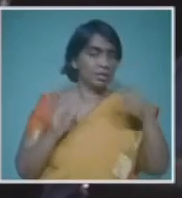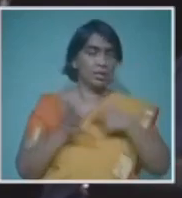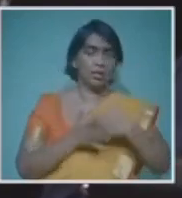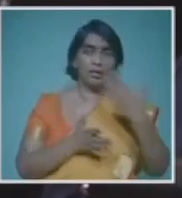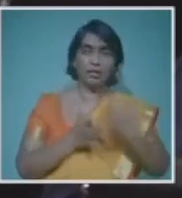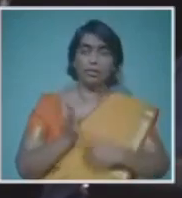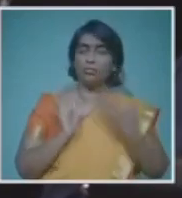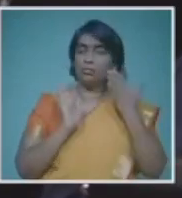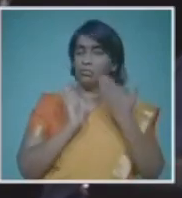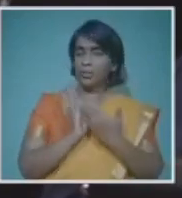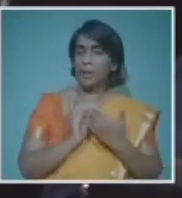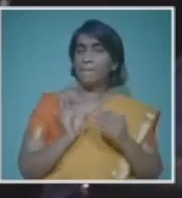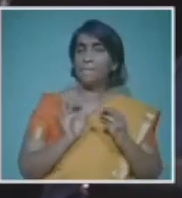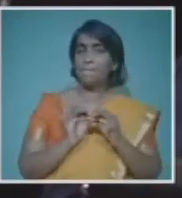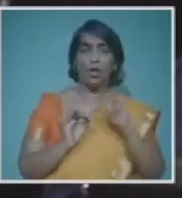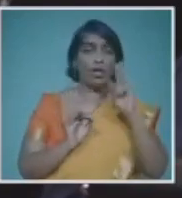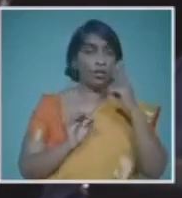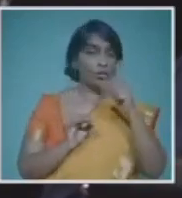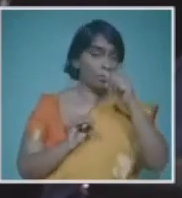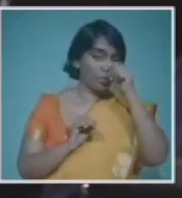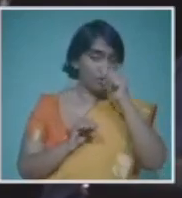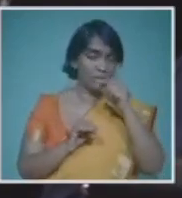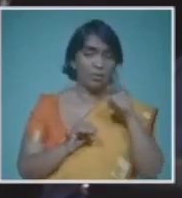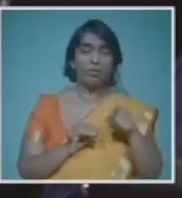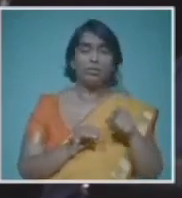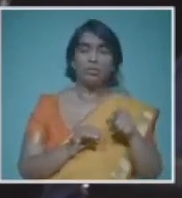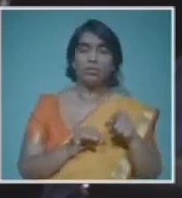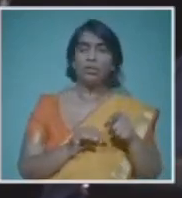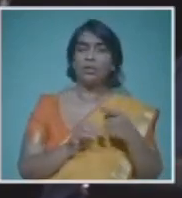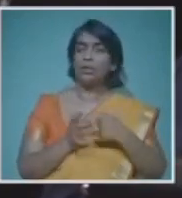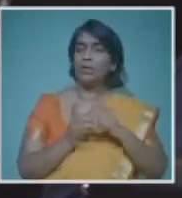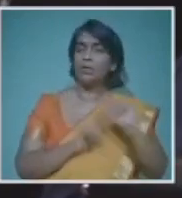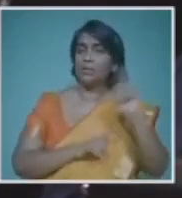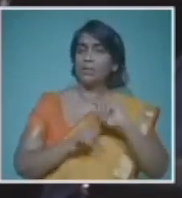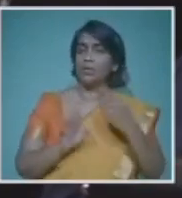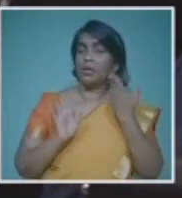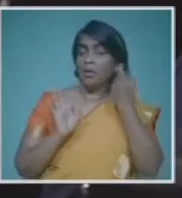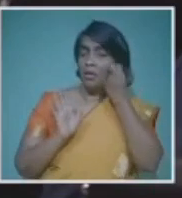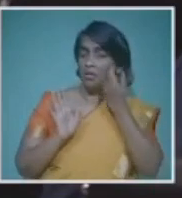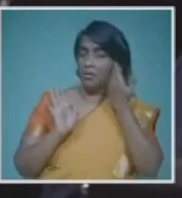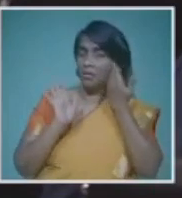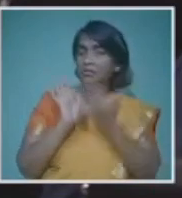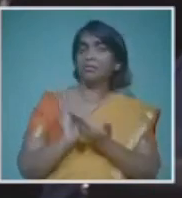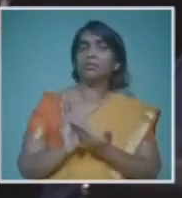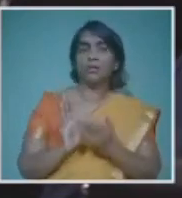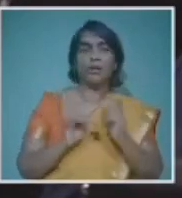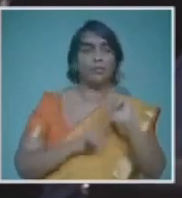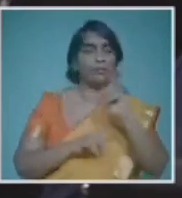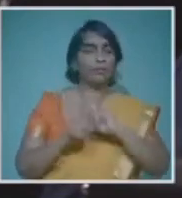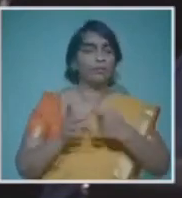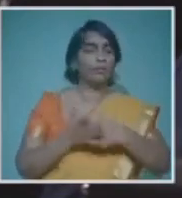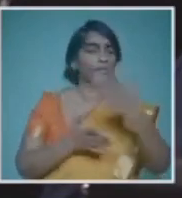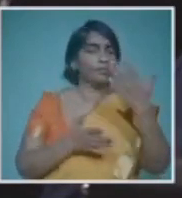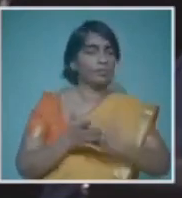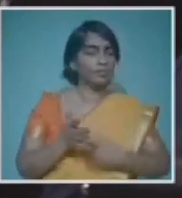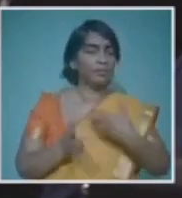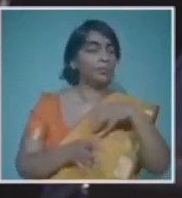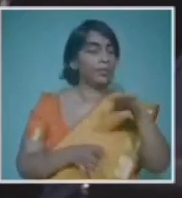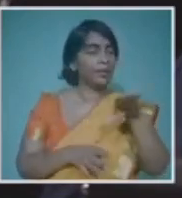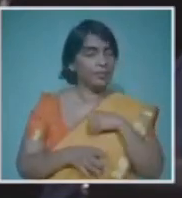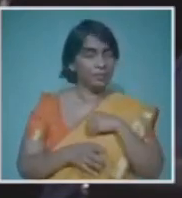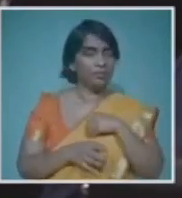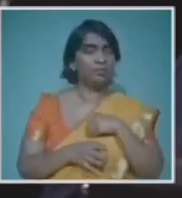වර්තාවක් ඉදිරිපත් කරා බිලියන 300ක වංචා මේ පාර්ලිමේන්තුවේ යෝජනාවක් ඉදිරිපත් කරා මේක පාර්ලිමේන්තුව වර්තාවක් ඉදිරි පිළිගන්න